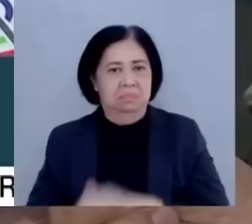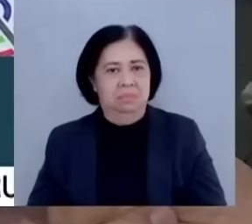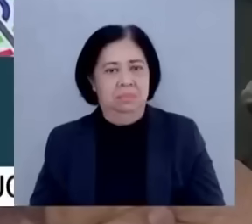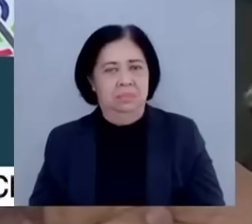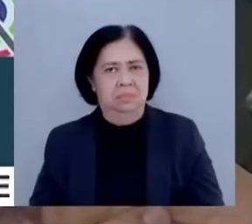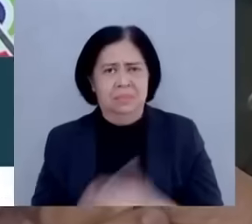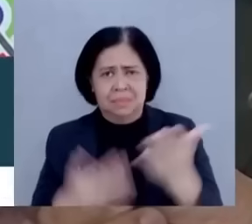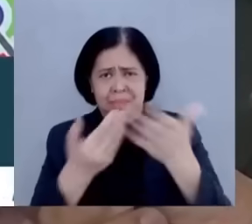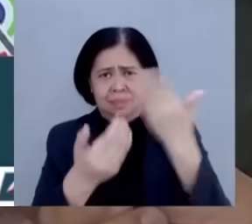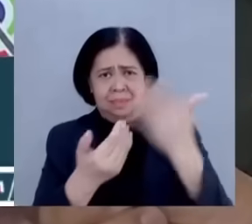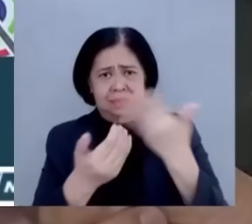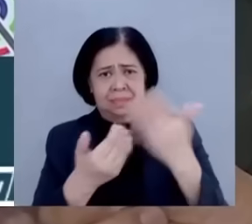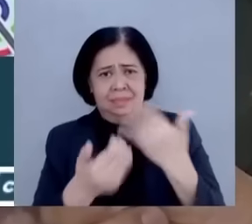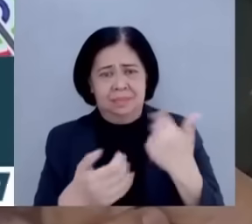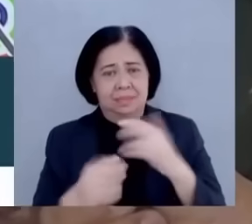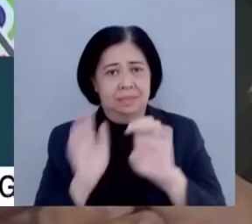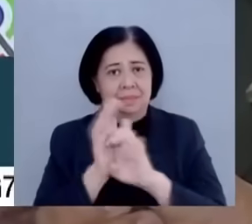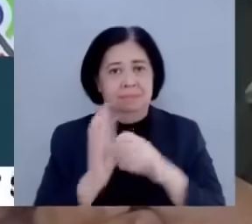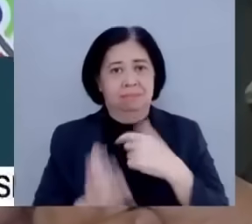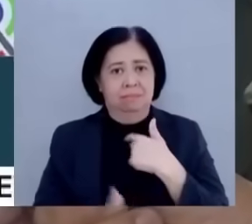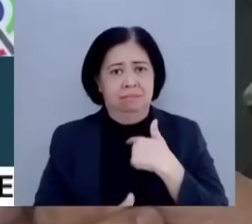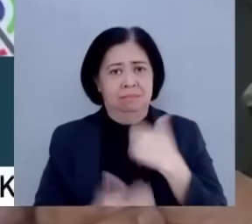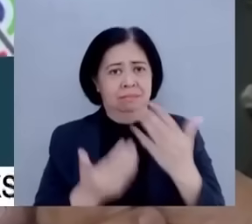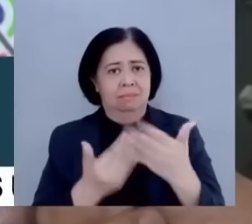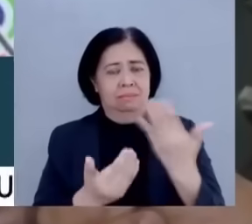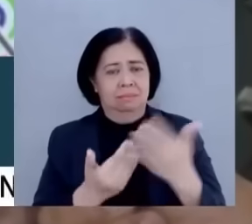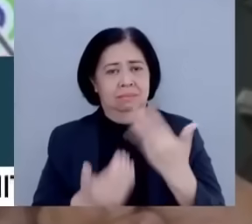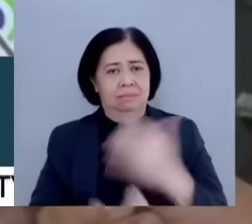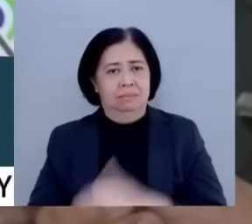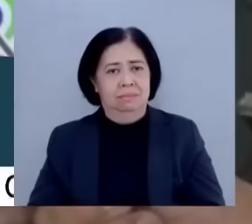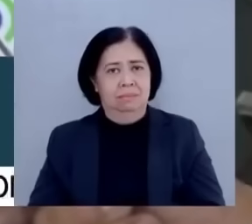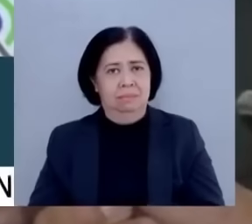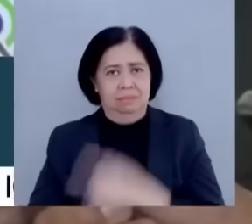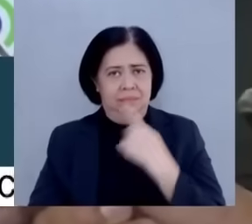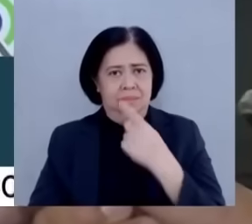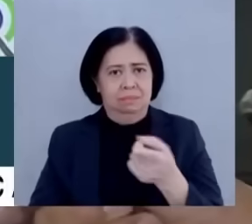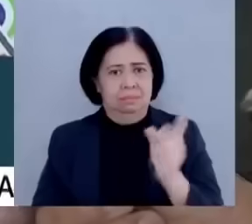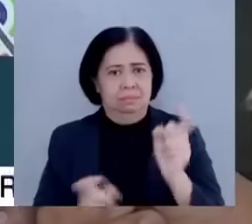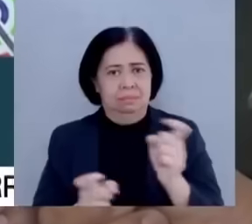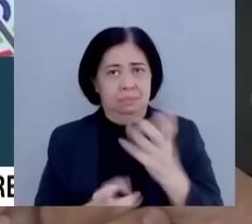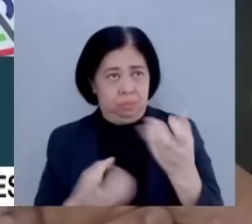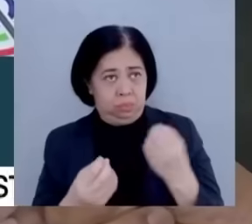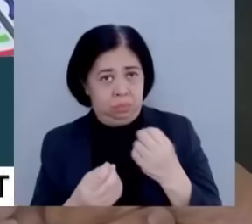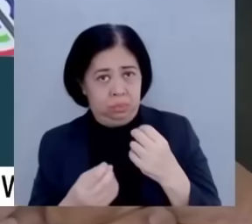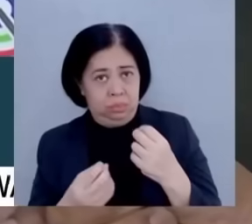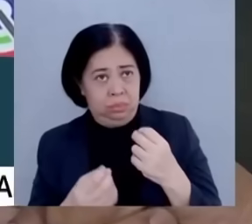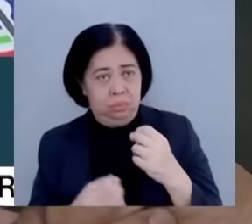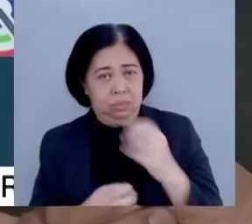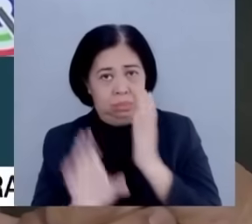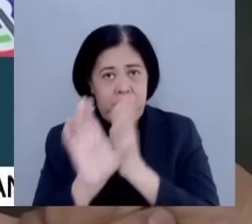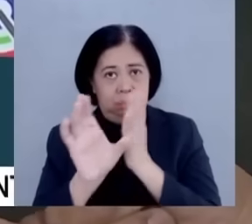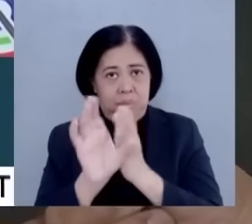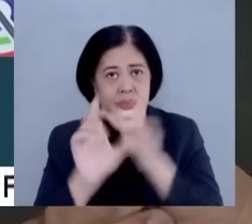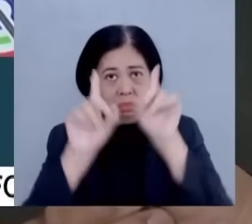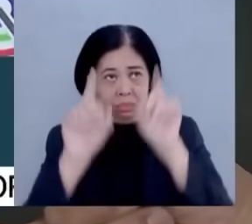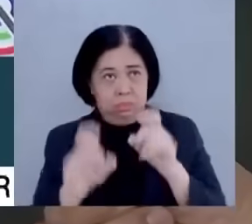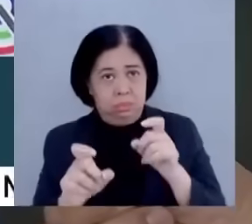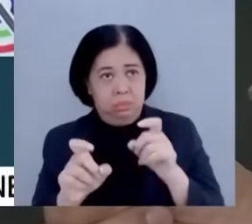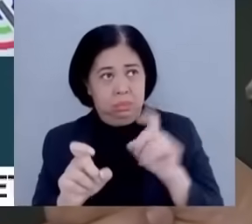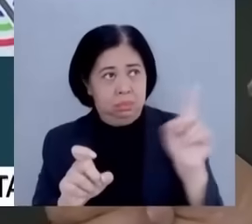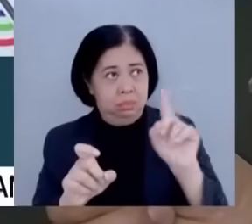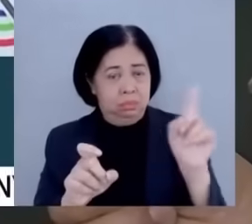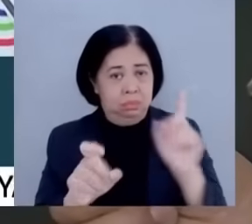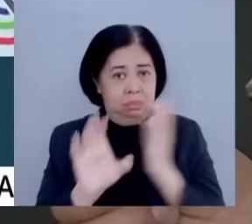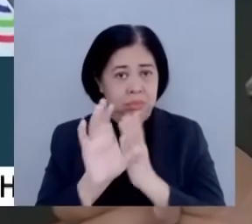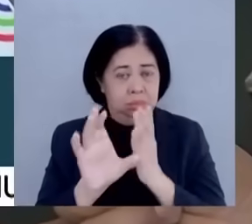Napakadali naman, di ba? Tulad ko, napakadali naman. Sinabi ko kaagad, gusto niyo ng neuropsychiatric test o kung ano pa man yung